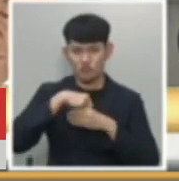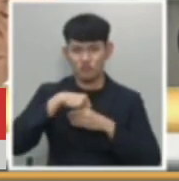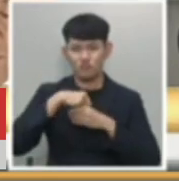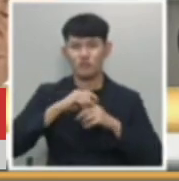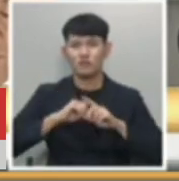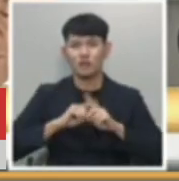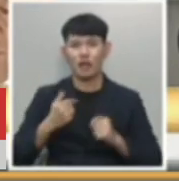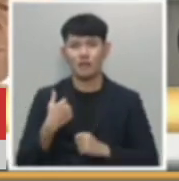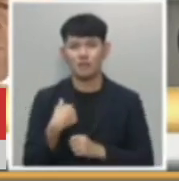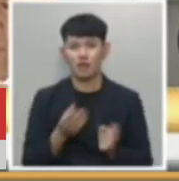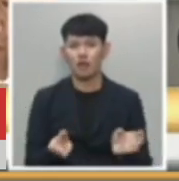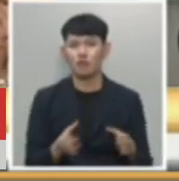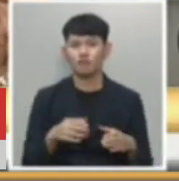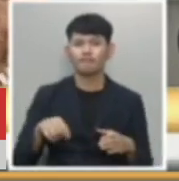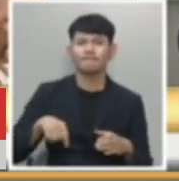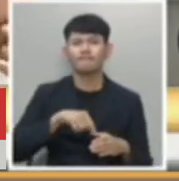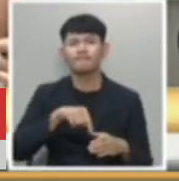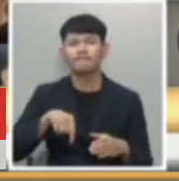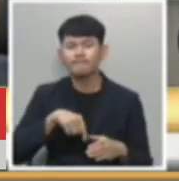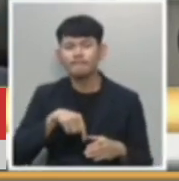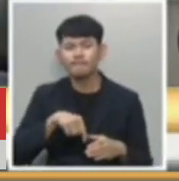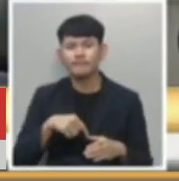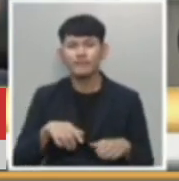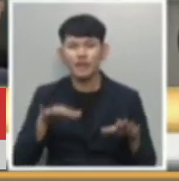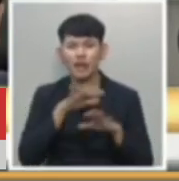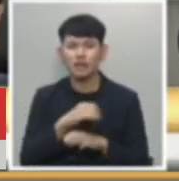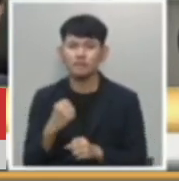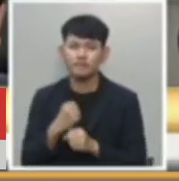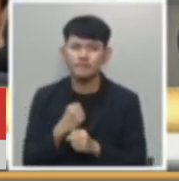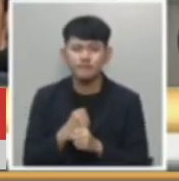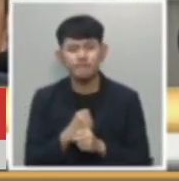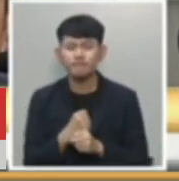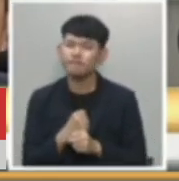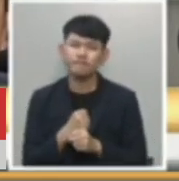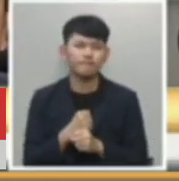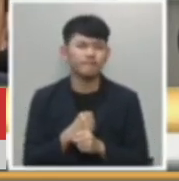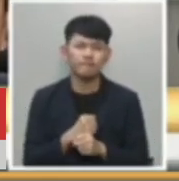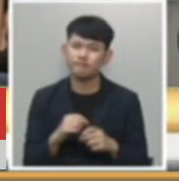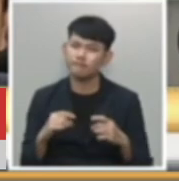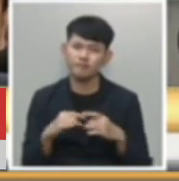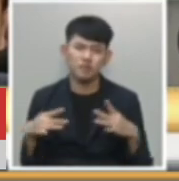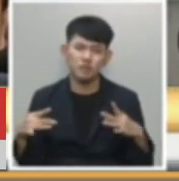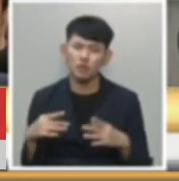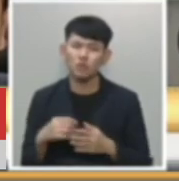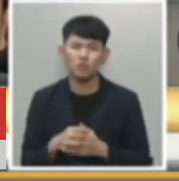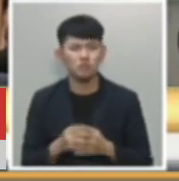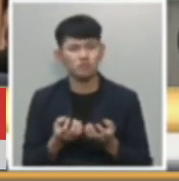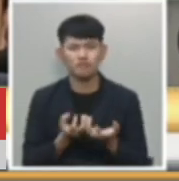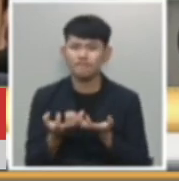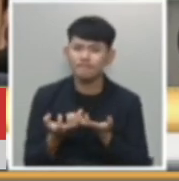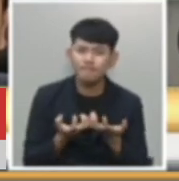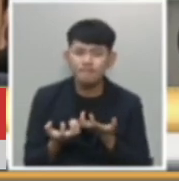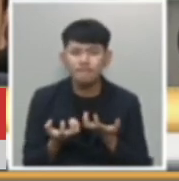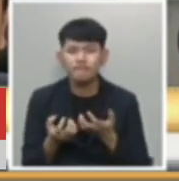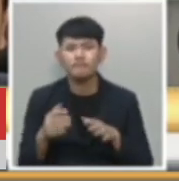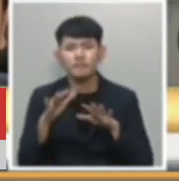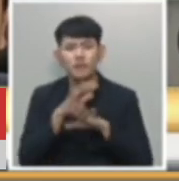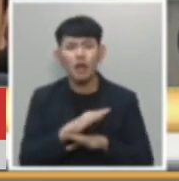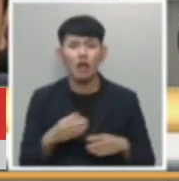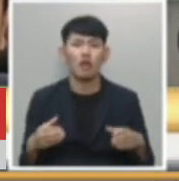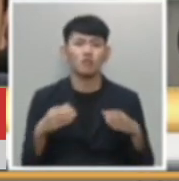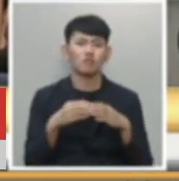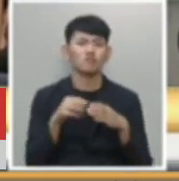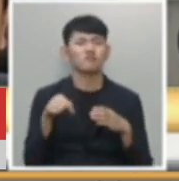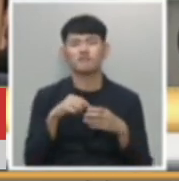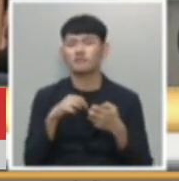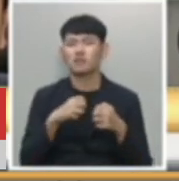นส่วนหนึ่งที่แทรกเข้ามาในการทำหน้าที่นี้ทำให้องค์กรนี้เสียหายเราทุ